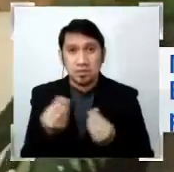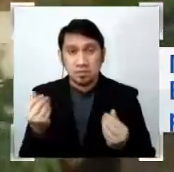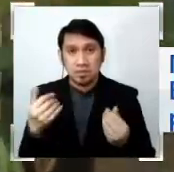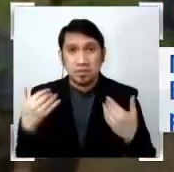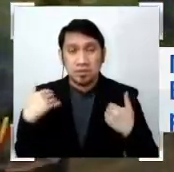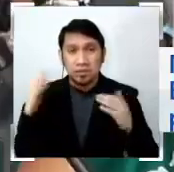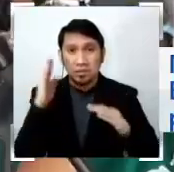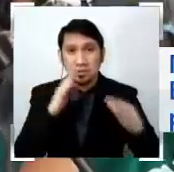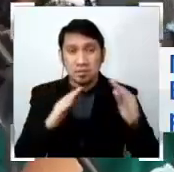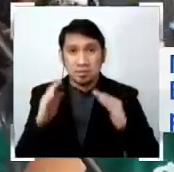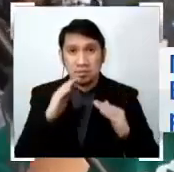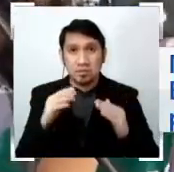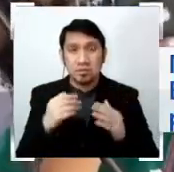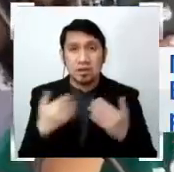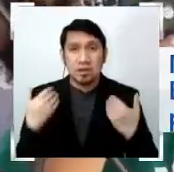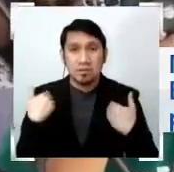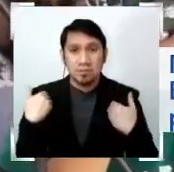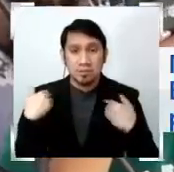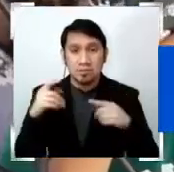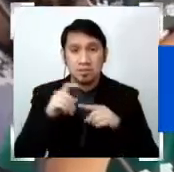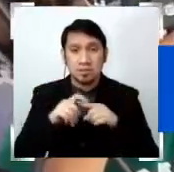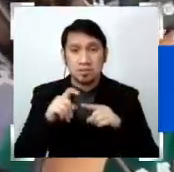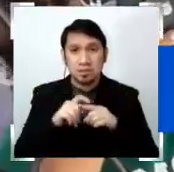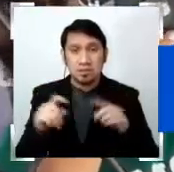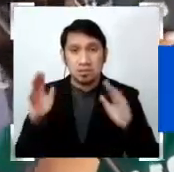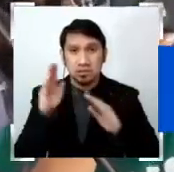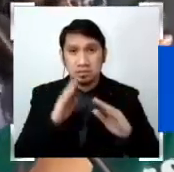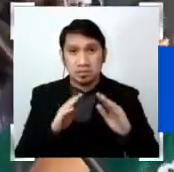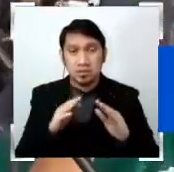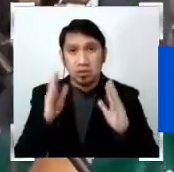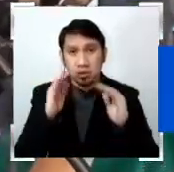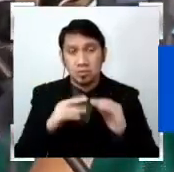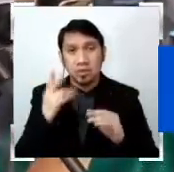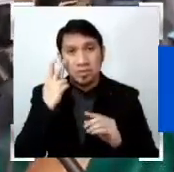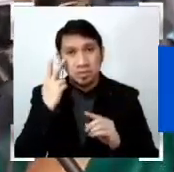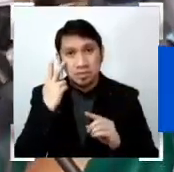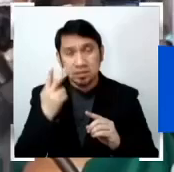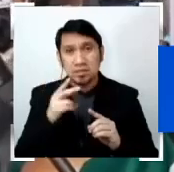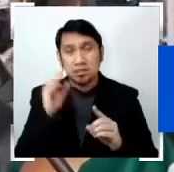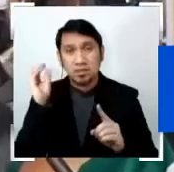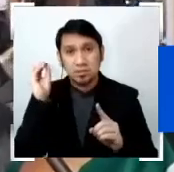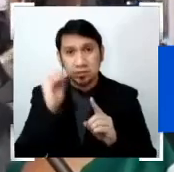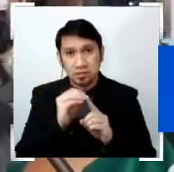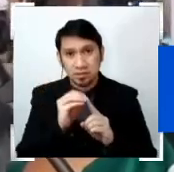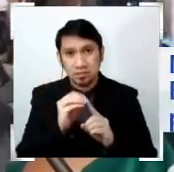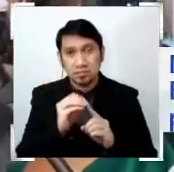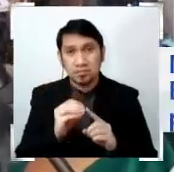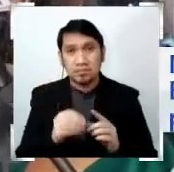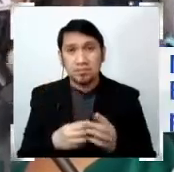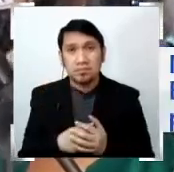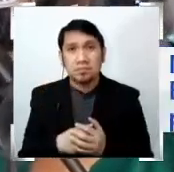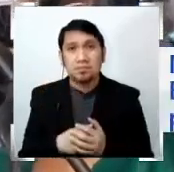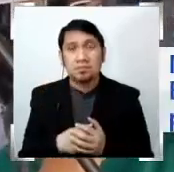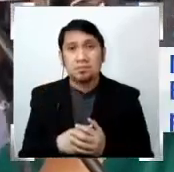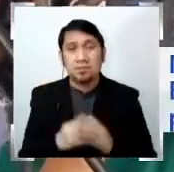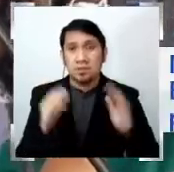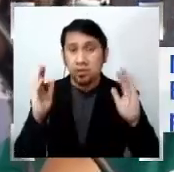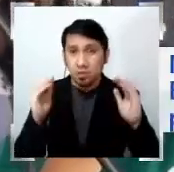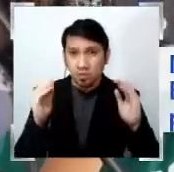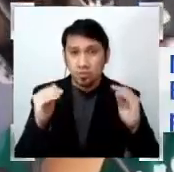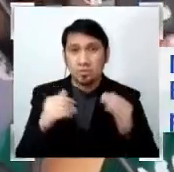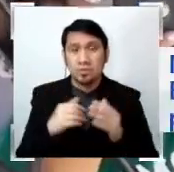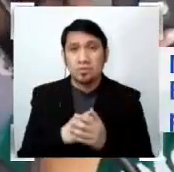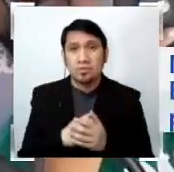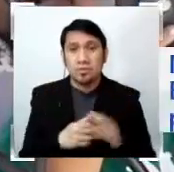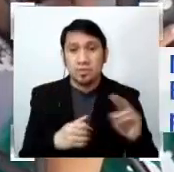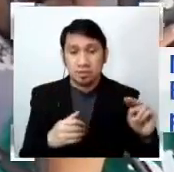power disruption. Let us look at things objectively and hopefully no less than NEA and no